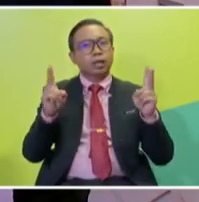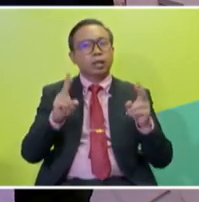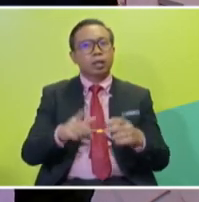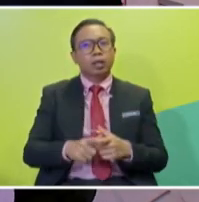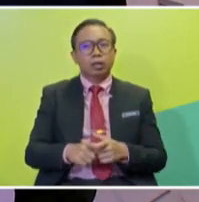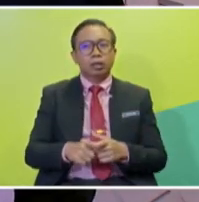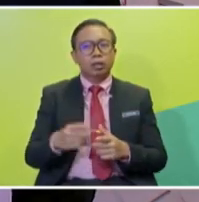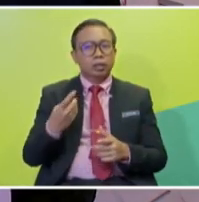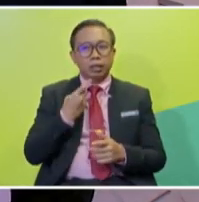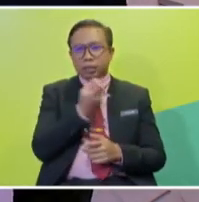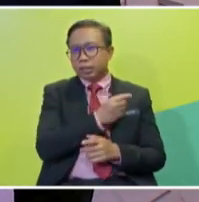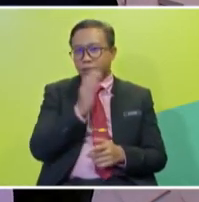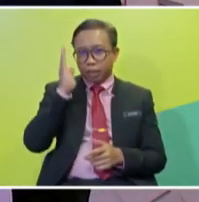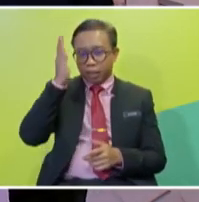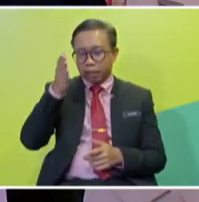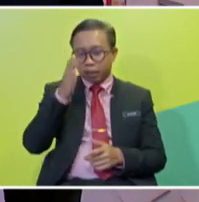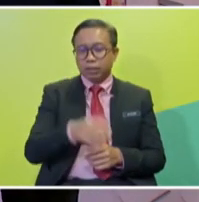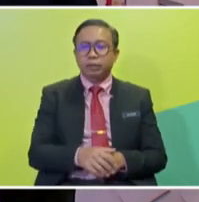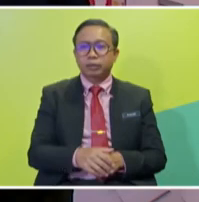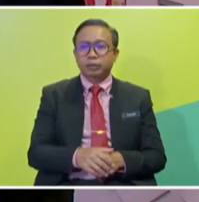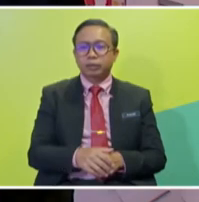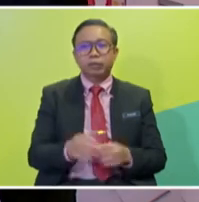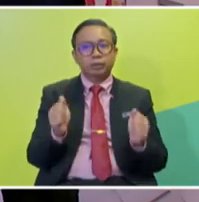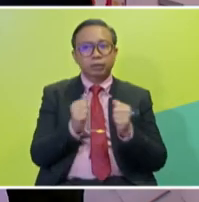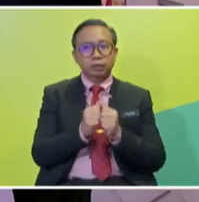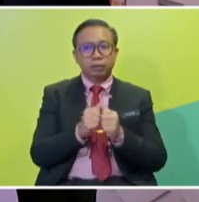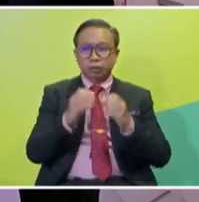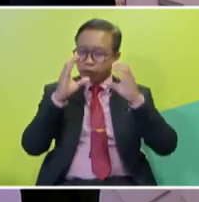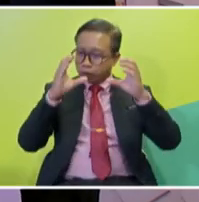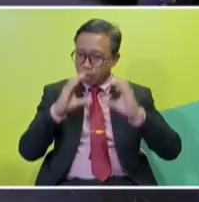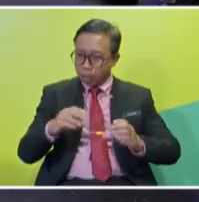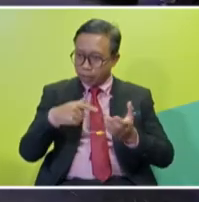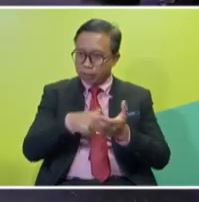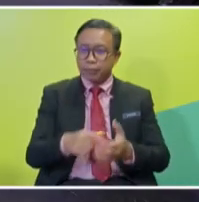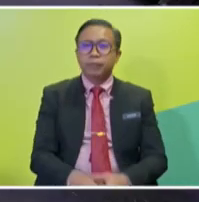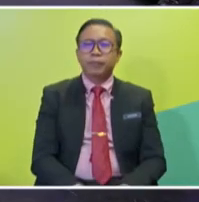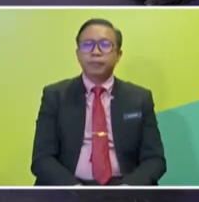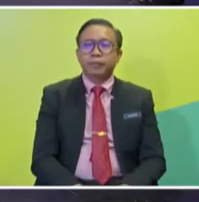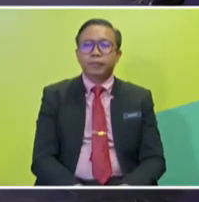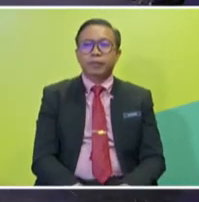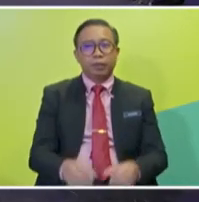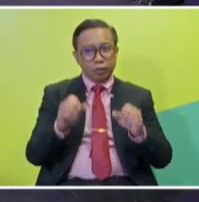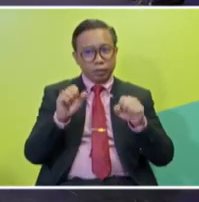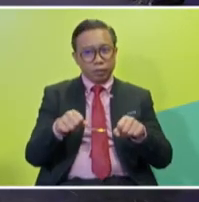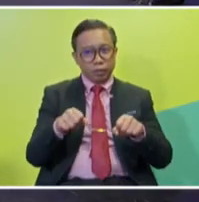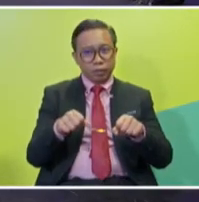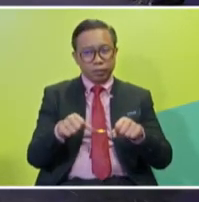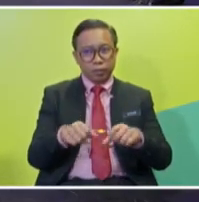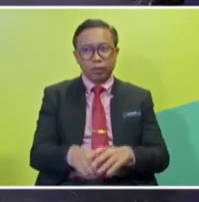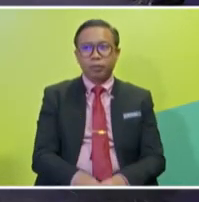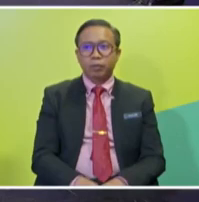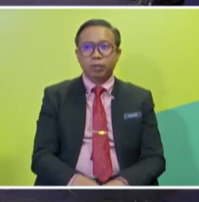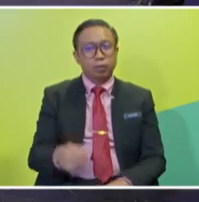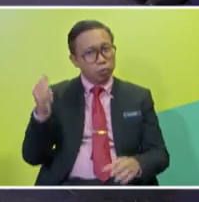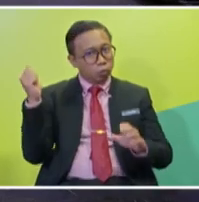dan kita akan menyantuni hewan-hewan ini dengan caranya boleh ke sisi hewan Bolehkah kita boleh selesai hewan